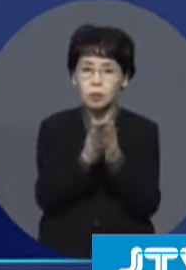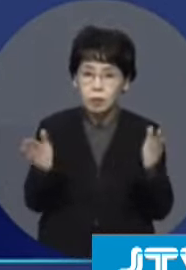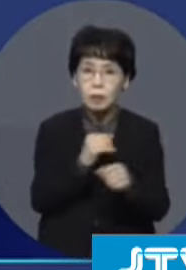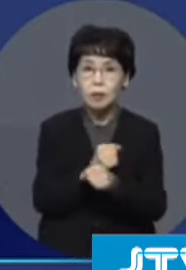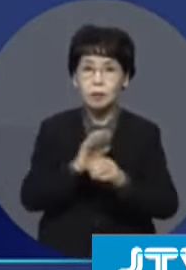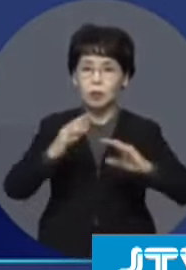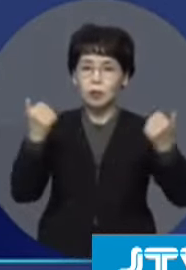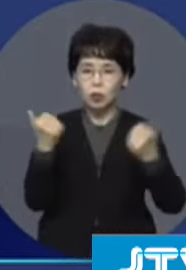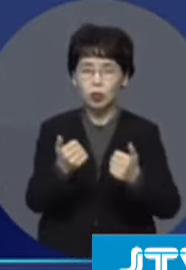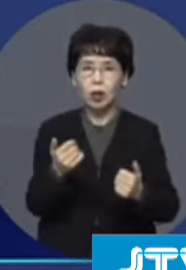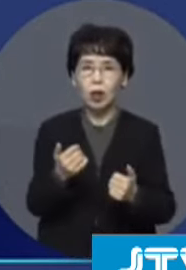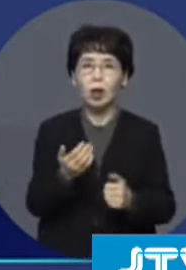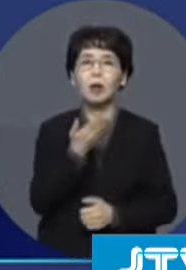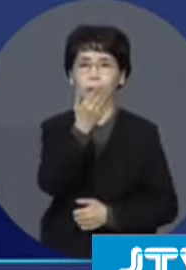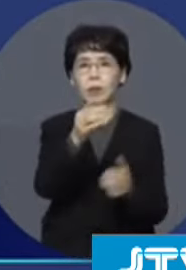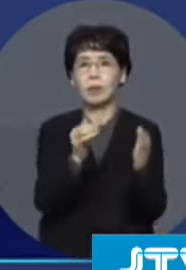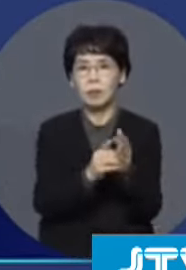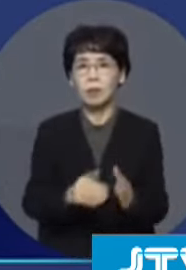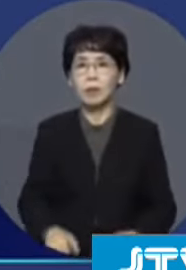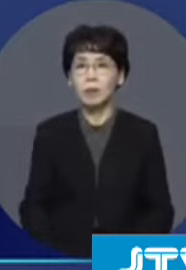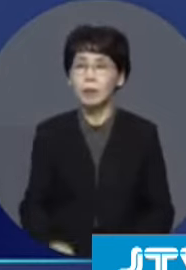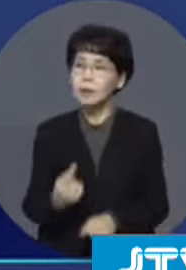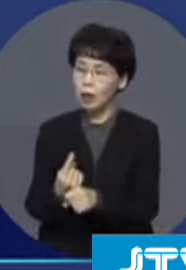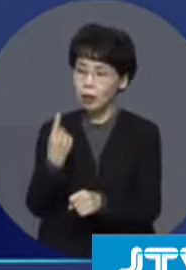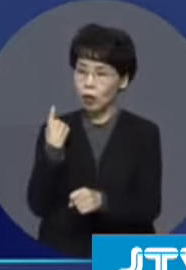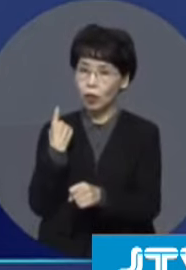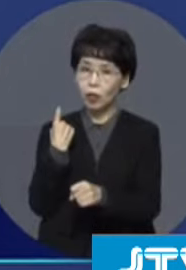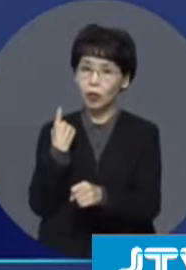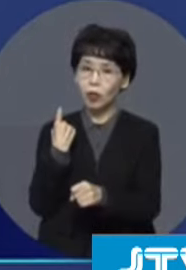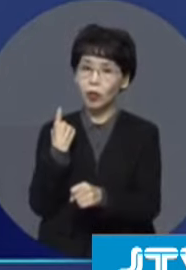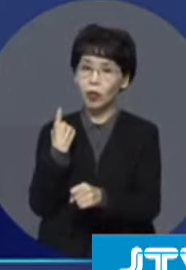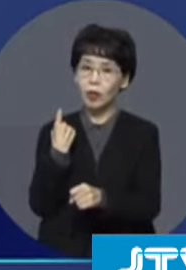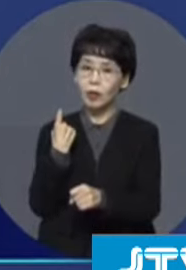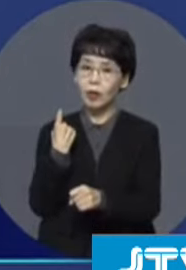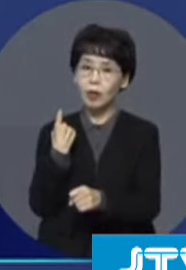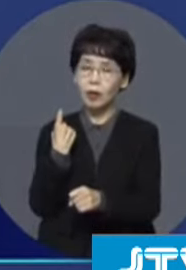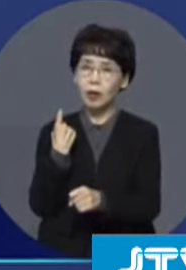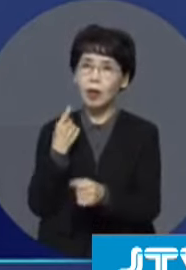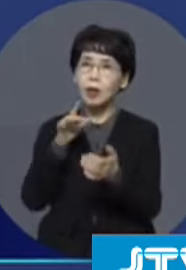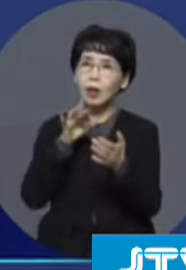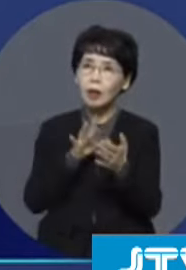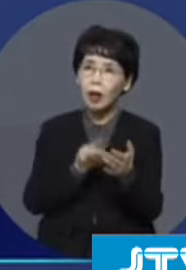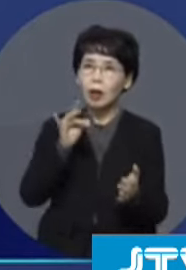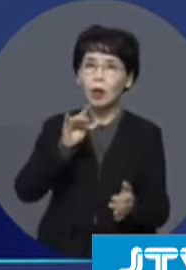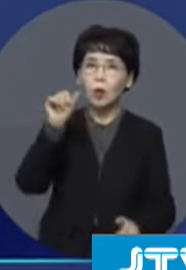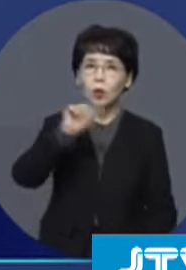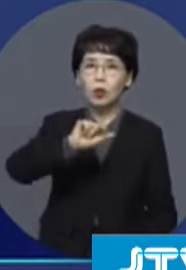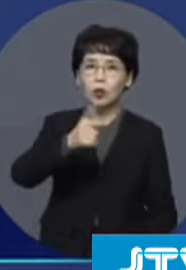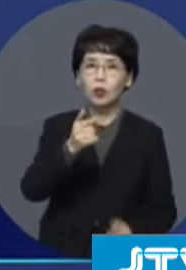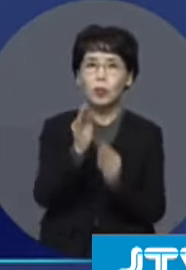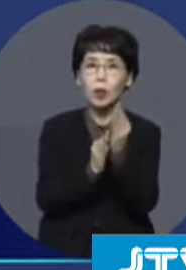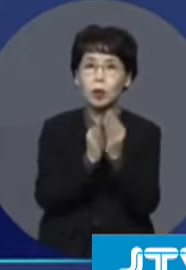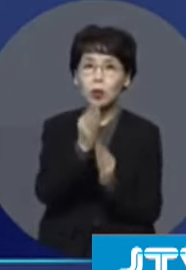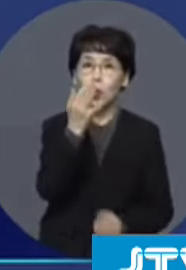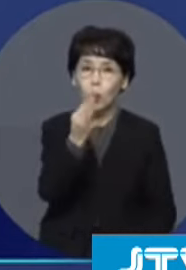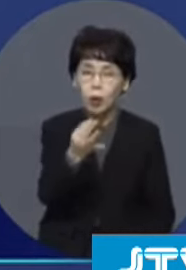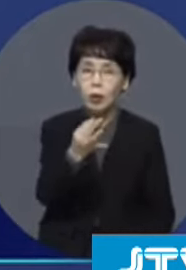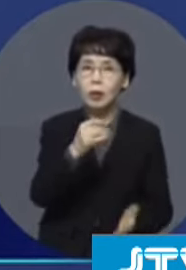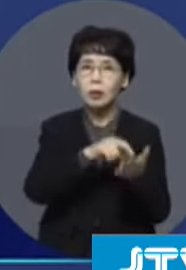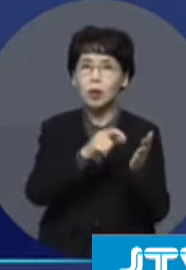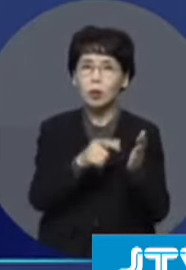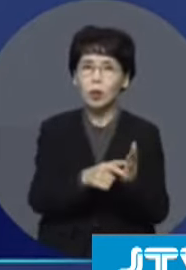국회에 제출을 했습니다. 작년에는 무려 약 5,600조 규모의